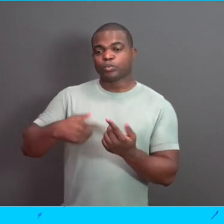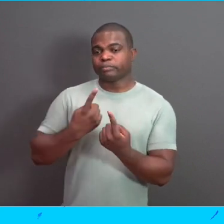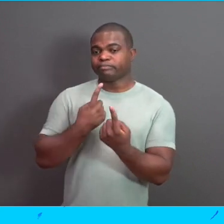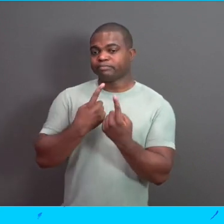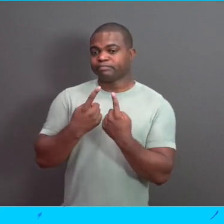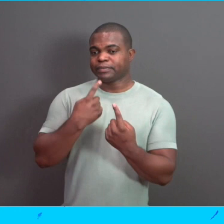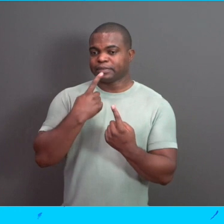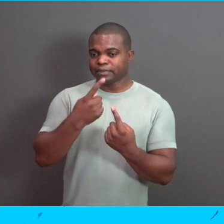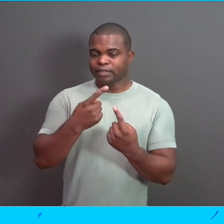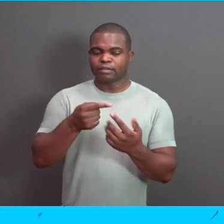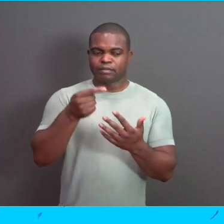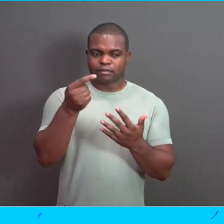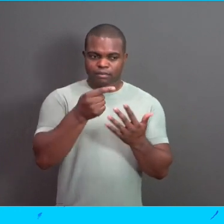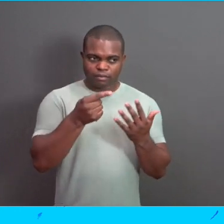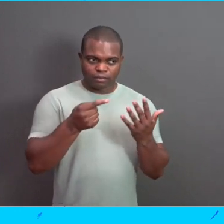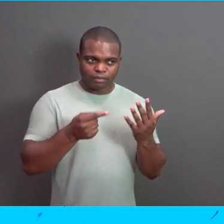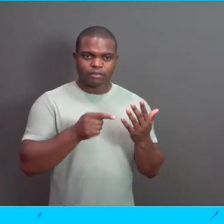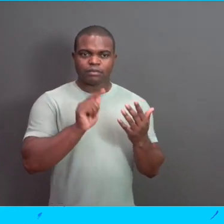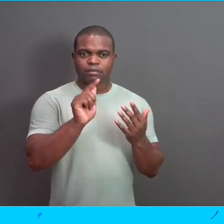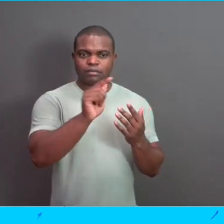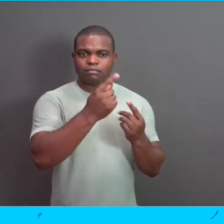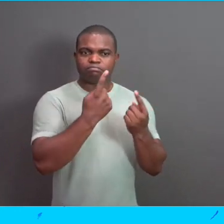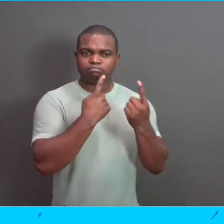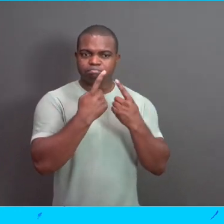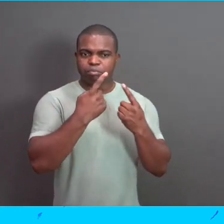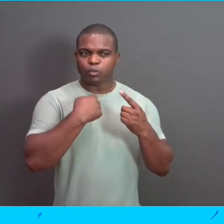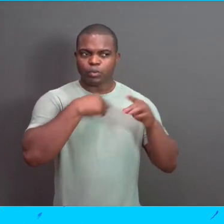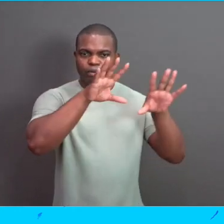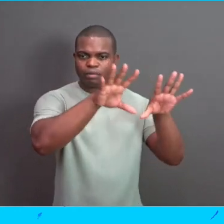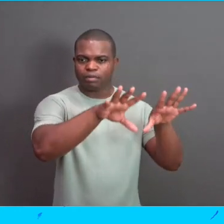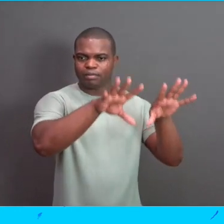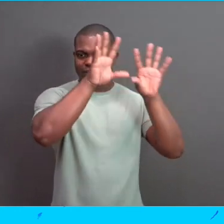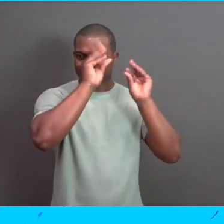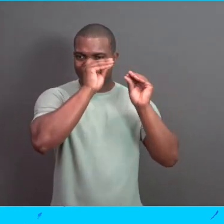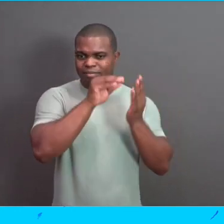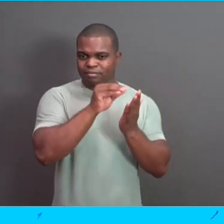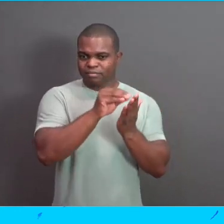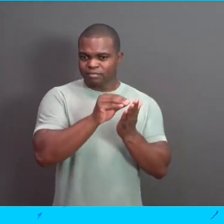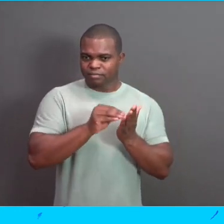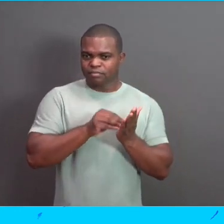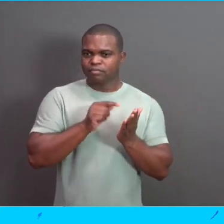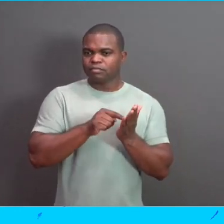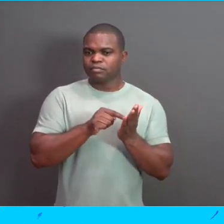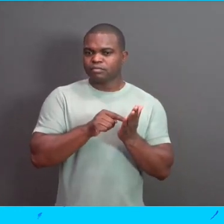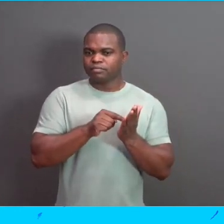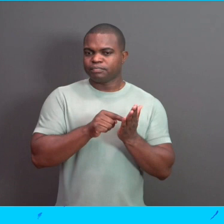Il y a nécessité d'engager dans un apprentissage continu.